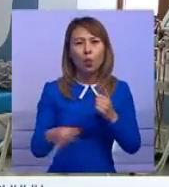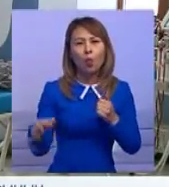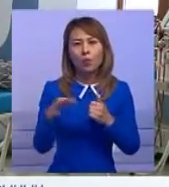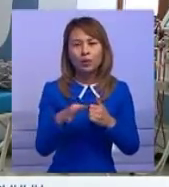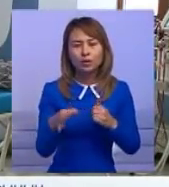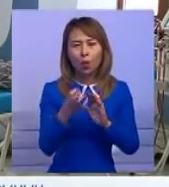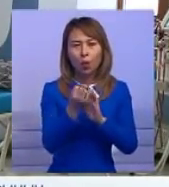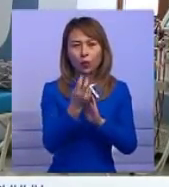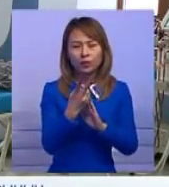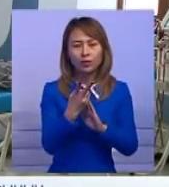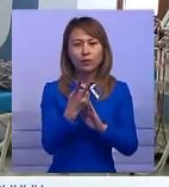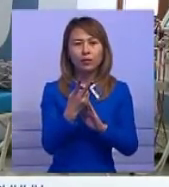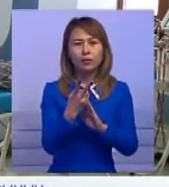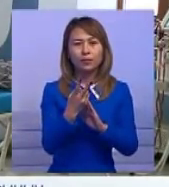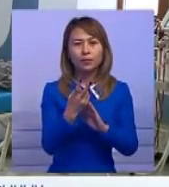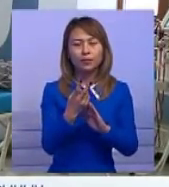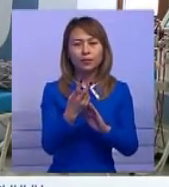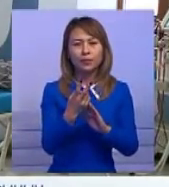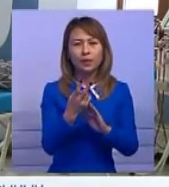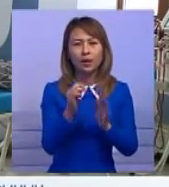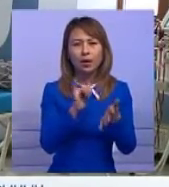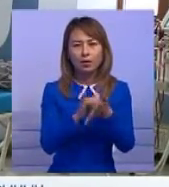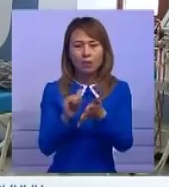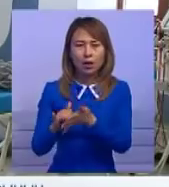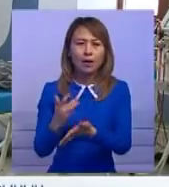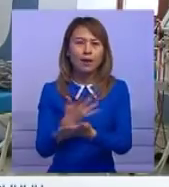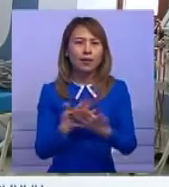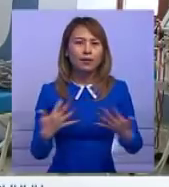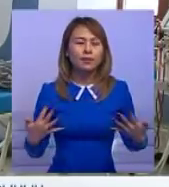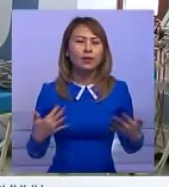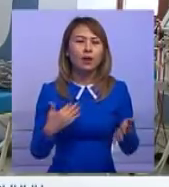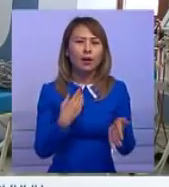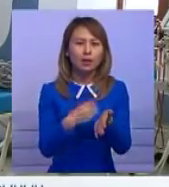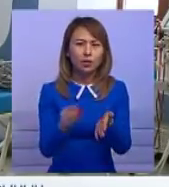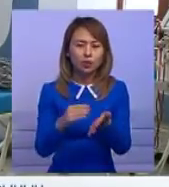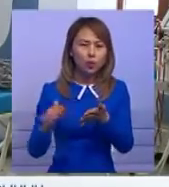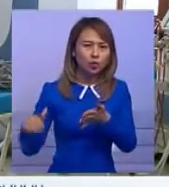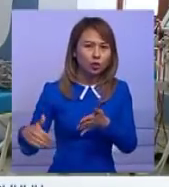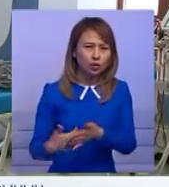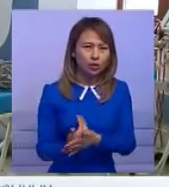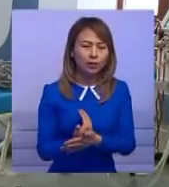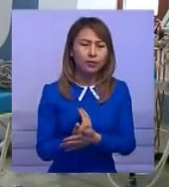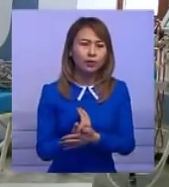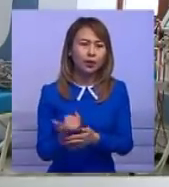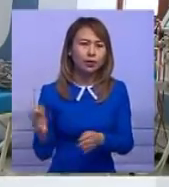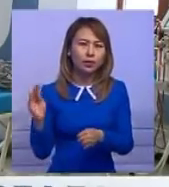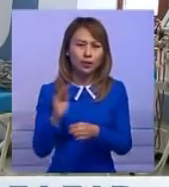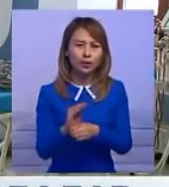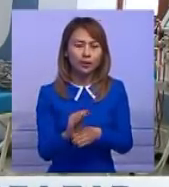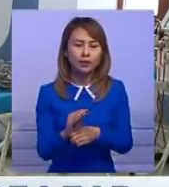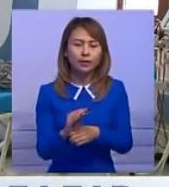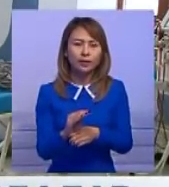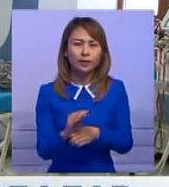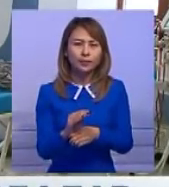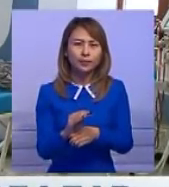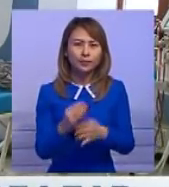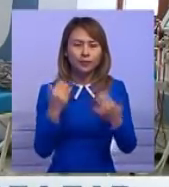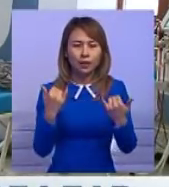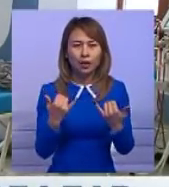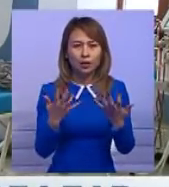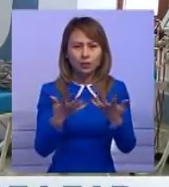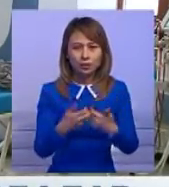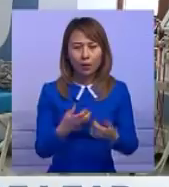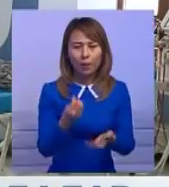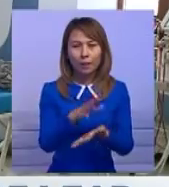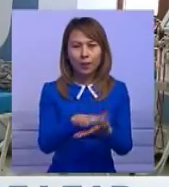12 аппарат, жылы ойда 4 аппарат жаңадан алынып, сонымен қатар енді мына аппараттарды